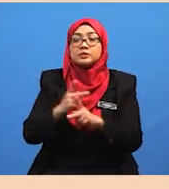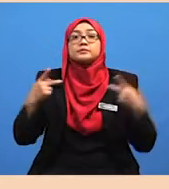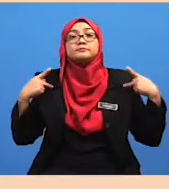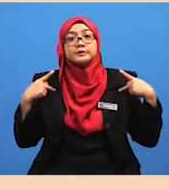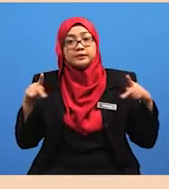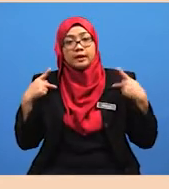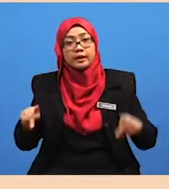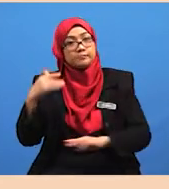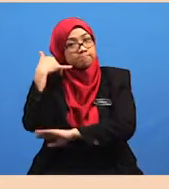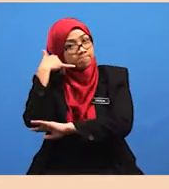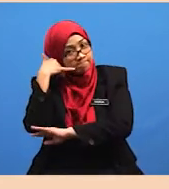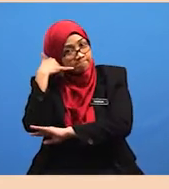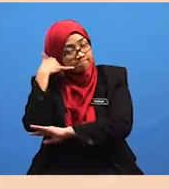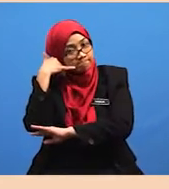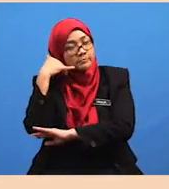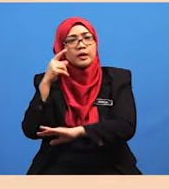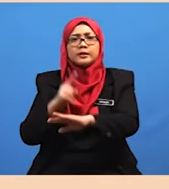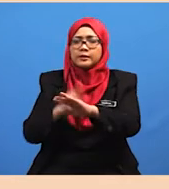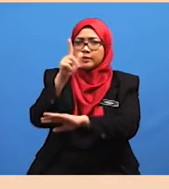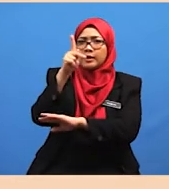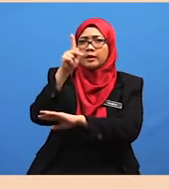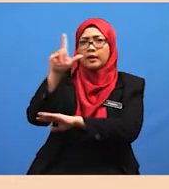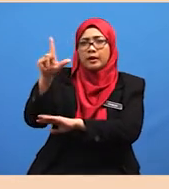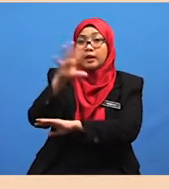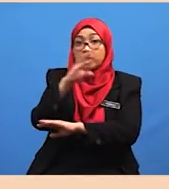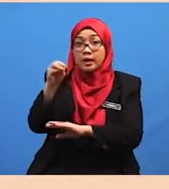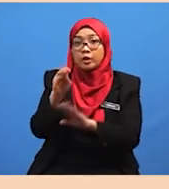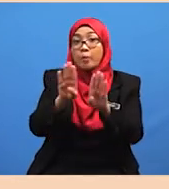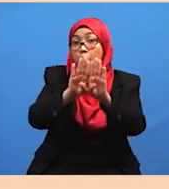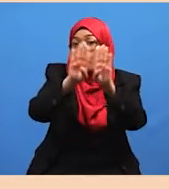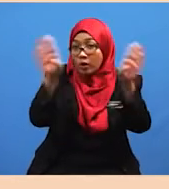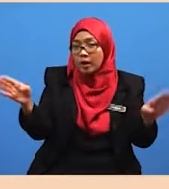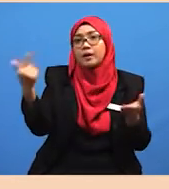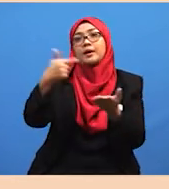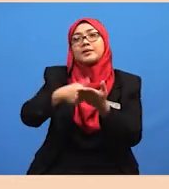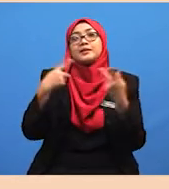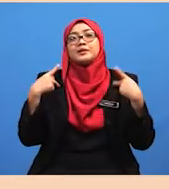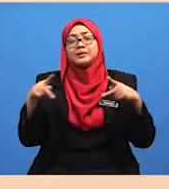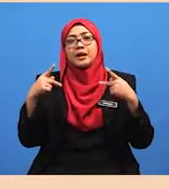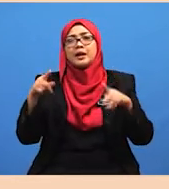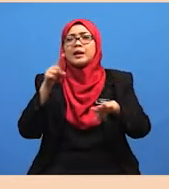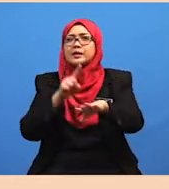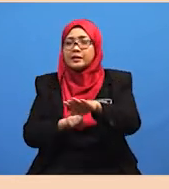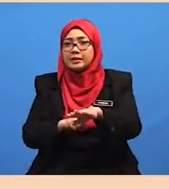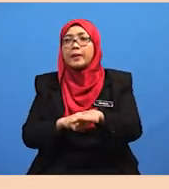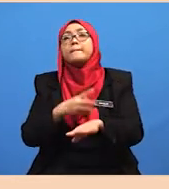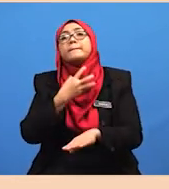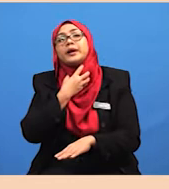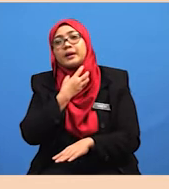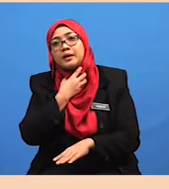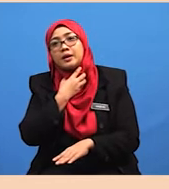taekwondo itu OK Google satu tangki cawangan dibela dengan modal